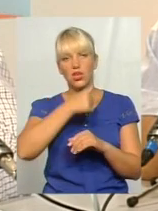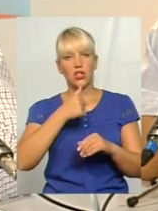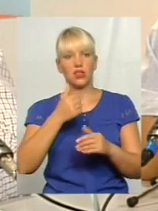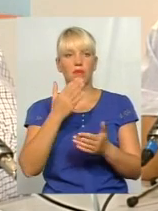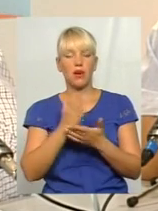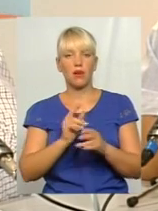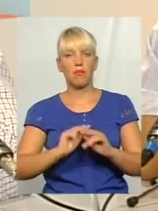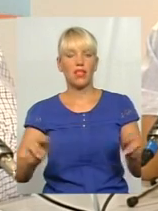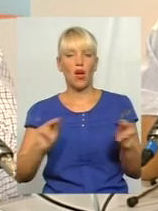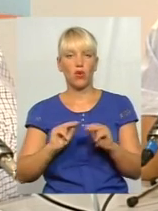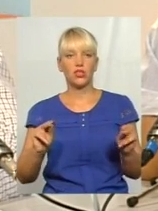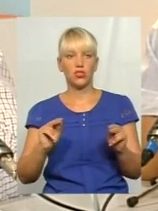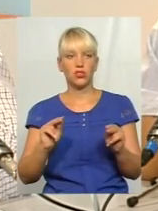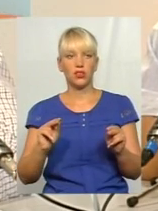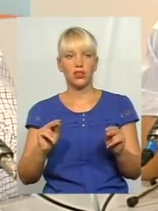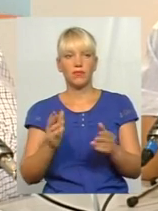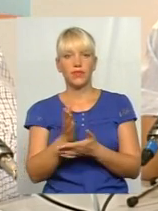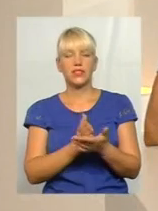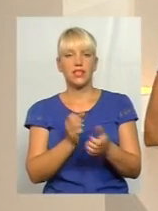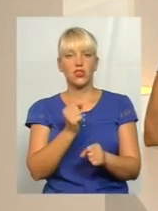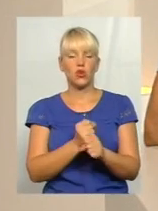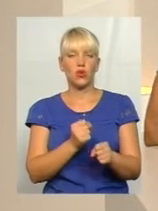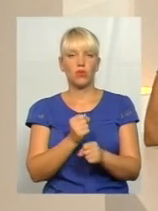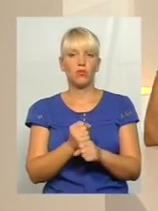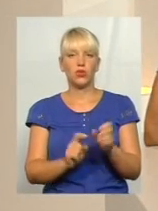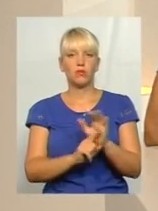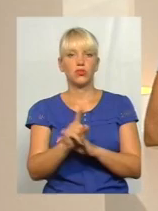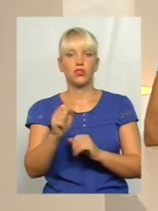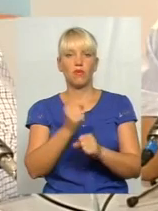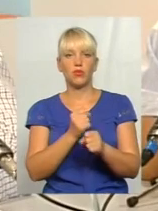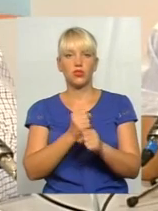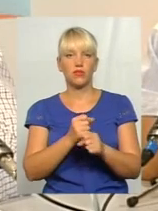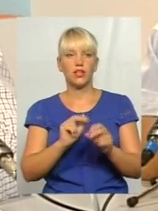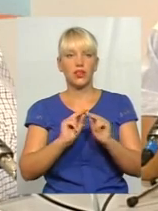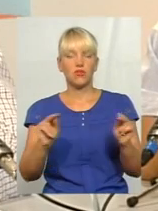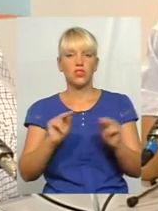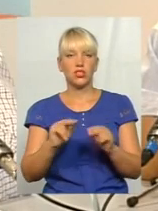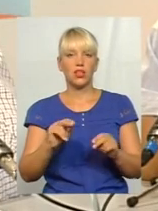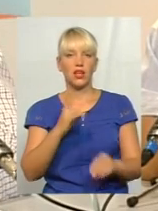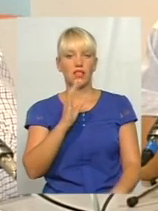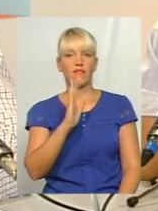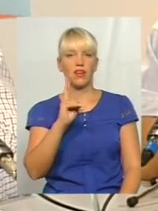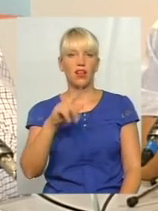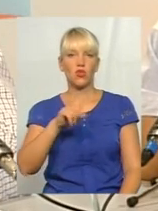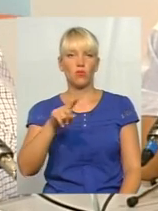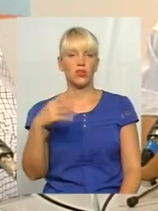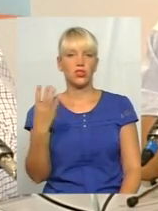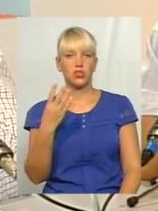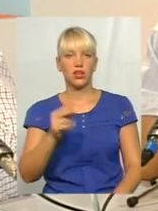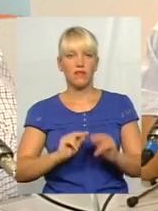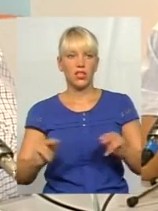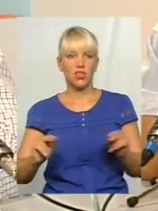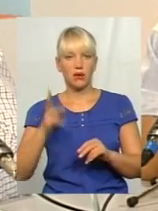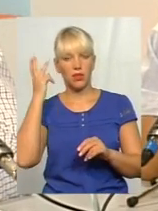день педагогічний е стаж роботи починав працювати вчителем НВК номер 4 викладачем Хмельницького